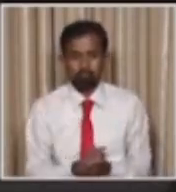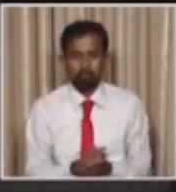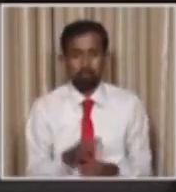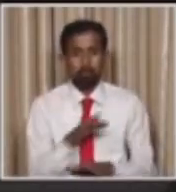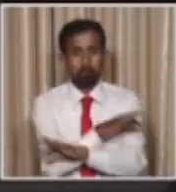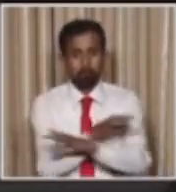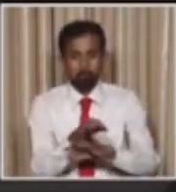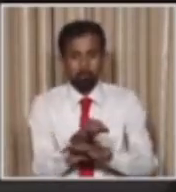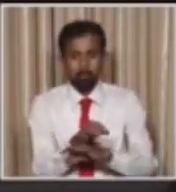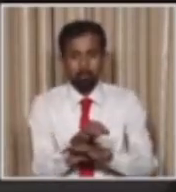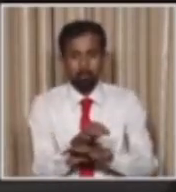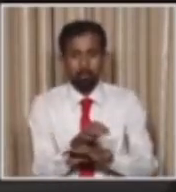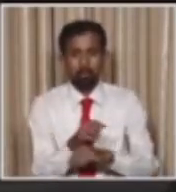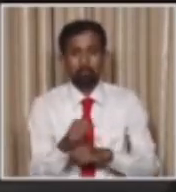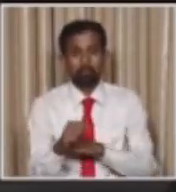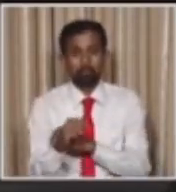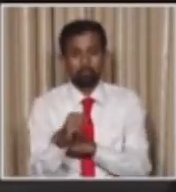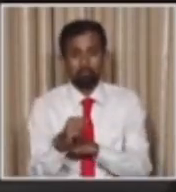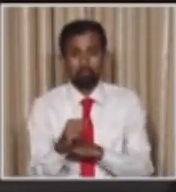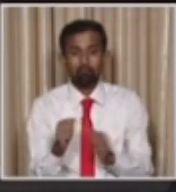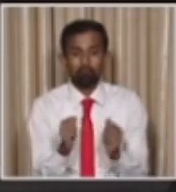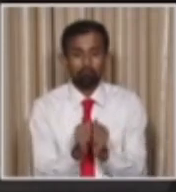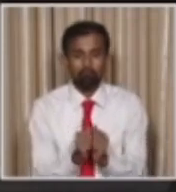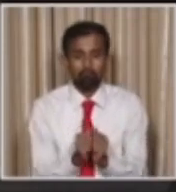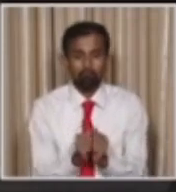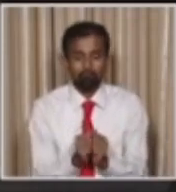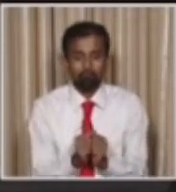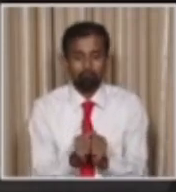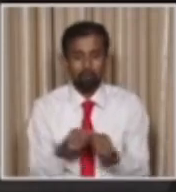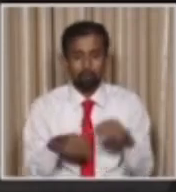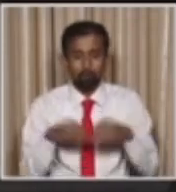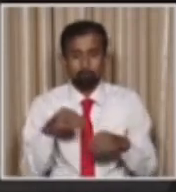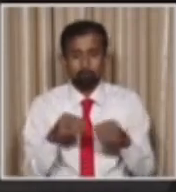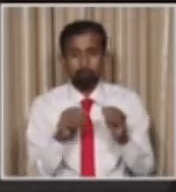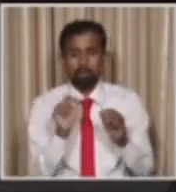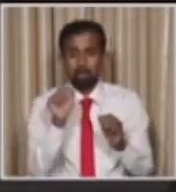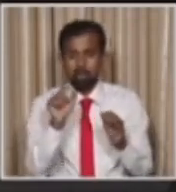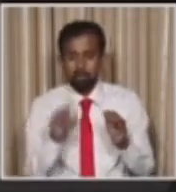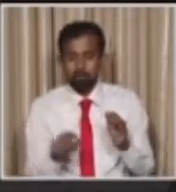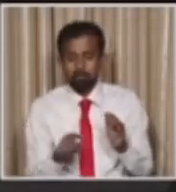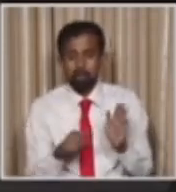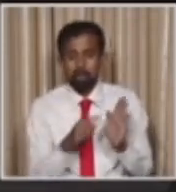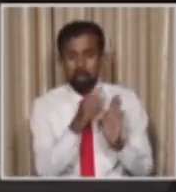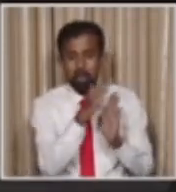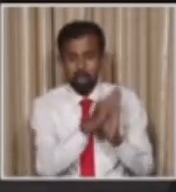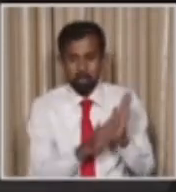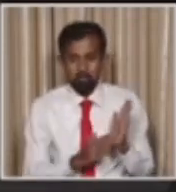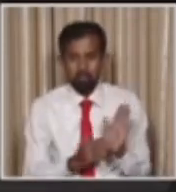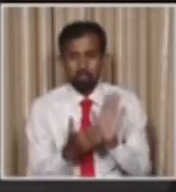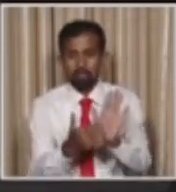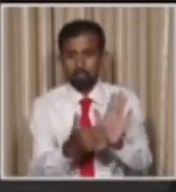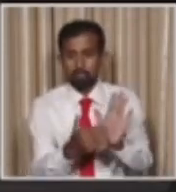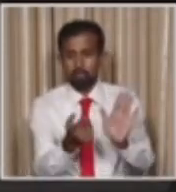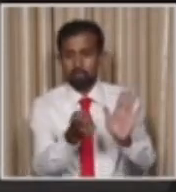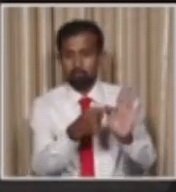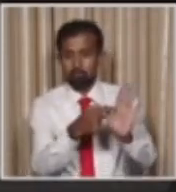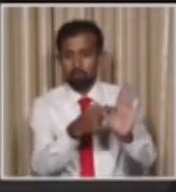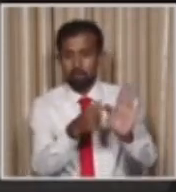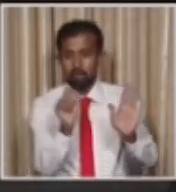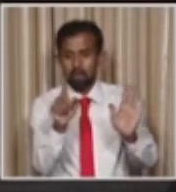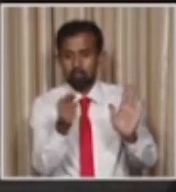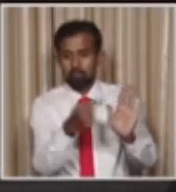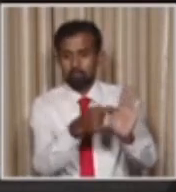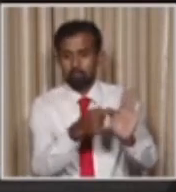ප්ලෑන් කරේ? කවුද බලය ලබාගෙන කටයුතු කරේ? මේ එක්තරා දේශපාලන ලැයිස්තුවේ ලැයිස්තුව ගෙනල්ලා අපි කියනවා මෙන්න මේ නාම යෝජන